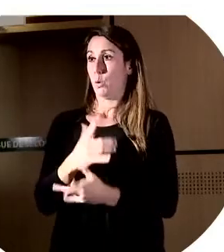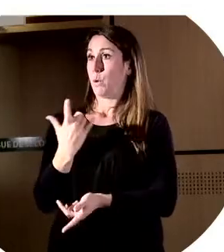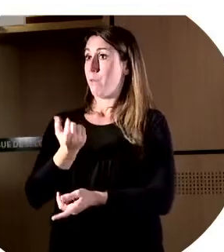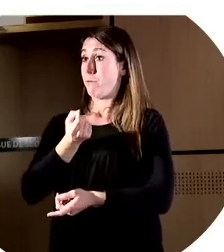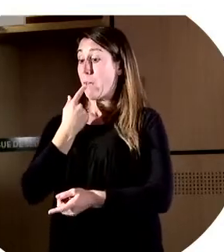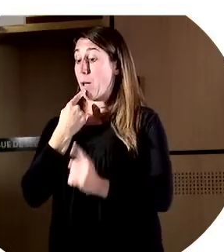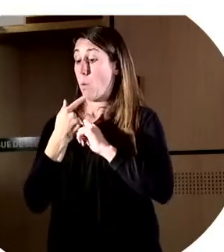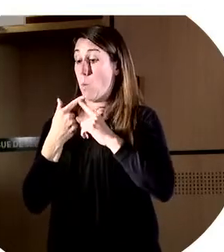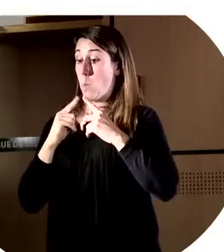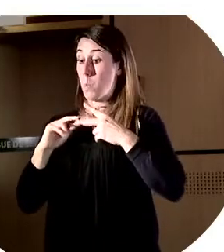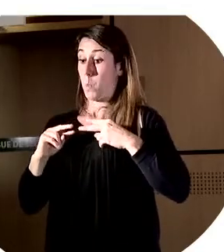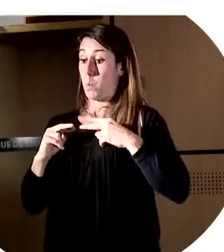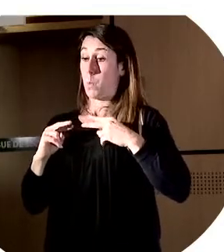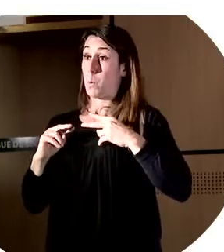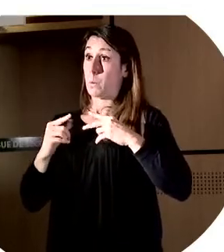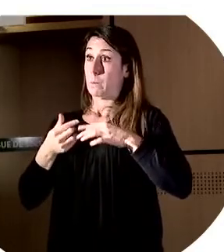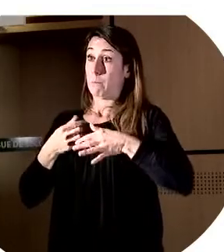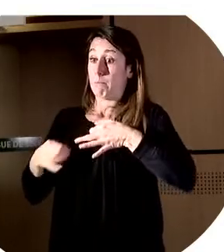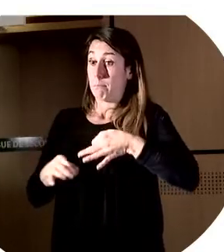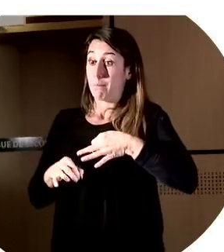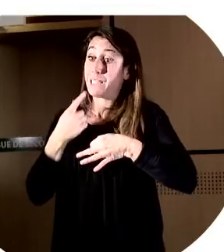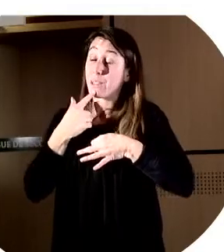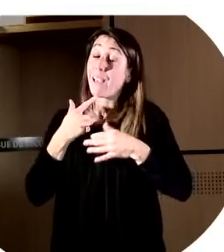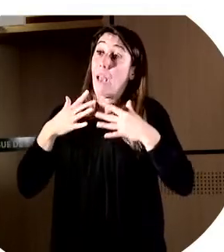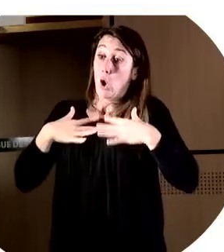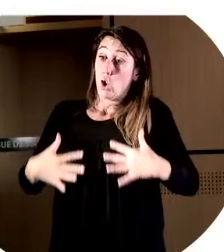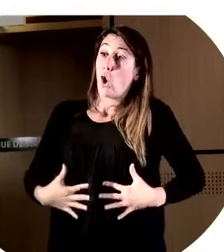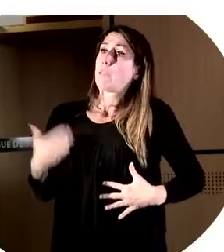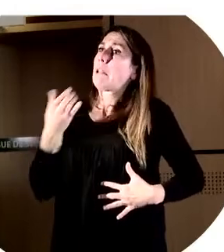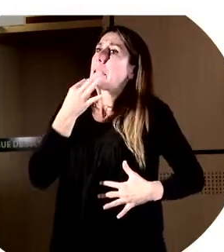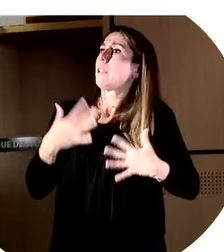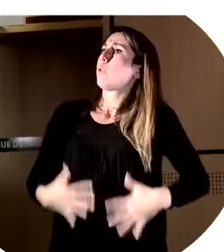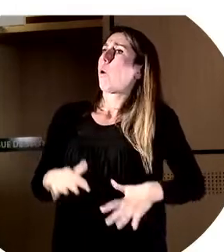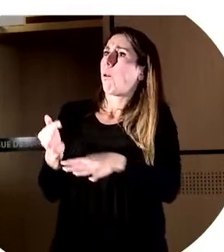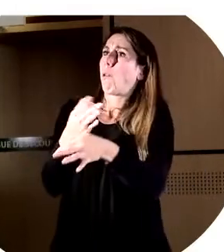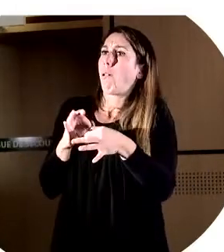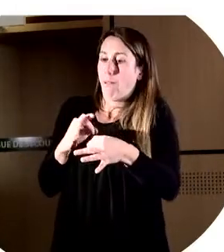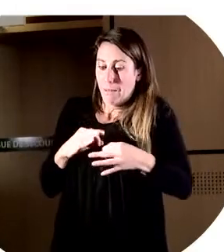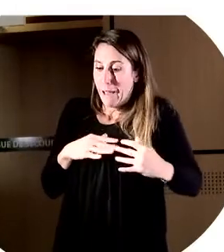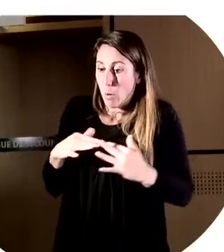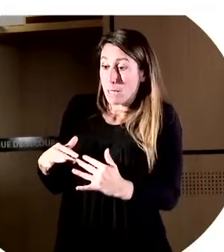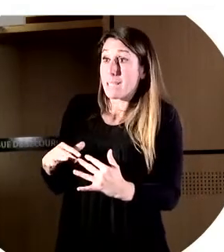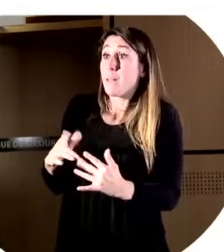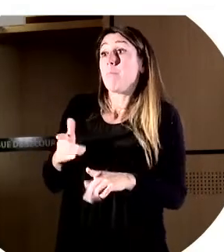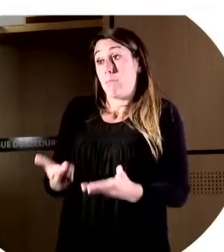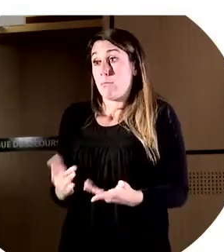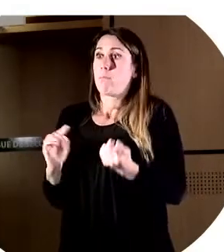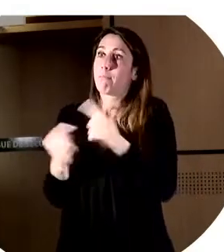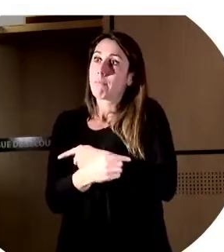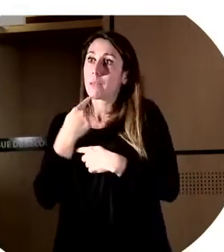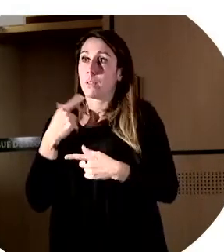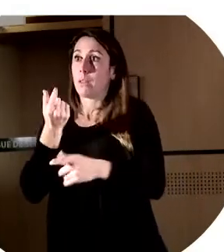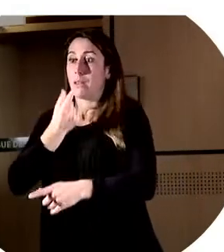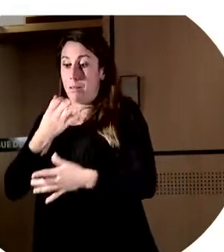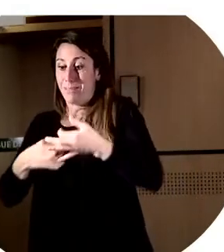fois-ci, je ne regarde pas ce que le corps fait au médicament, mais je regarde ce que le médicament fait au corps. Et avec de nouveaux outils